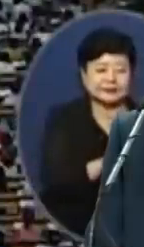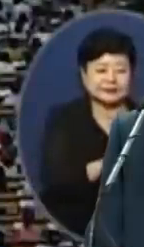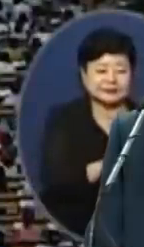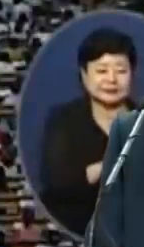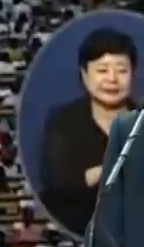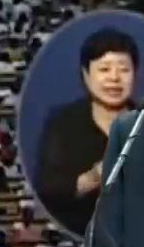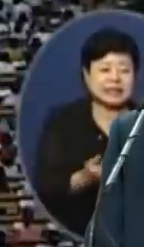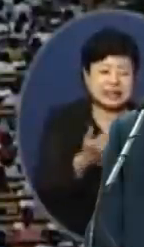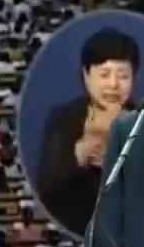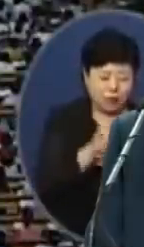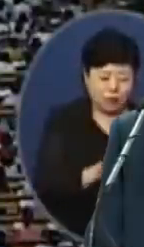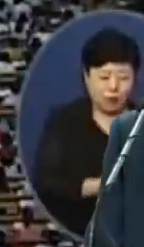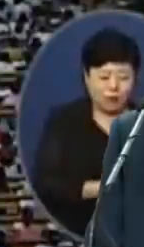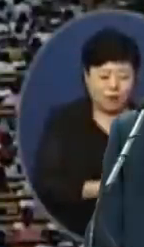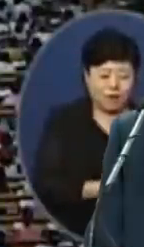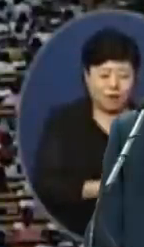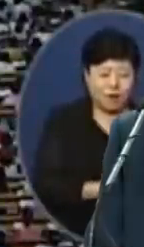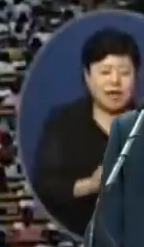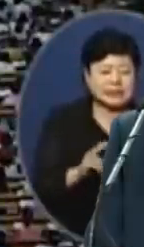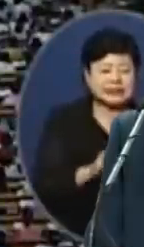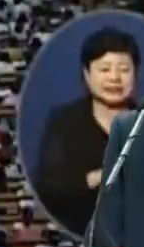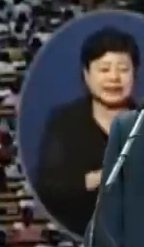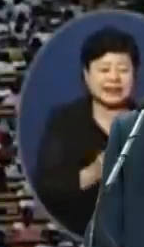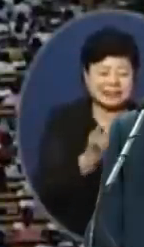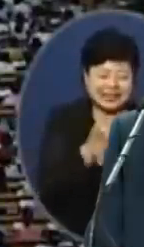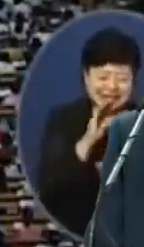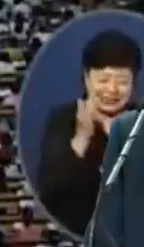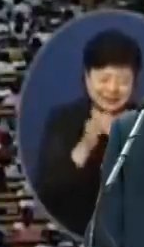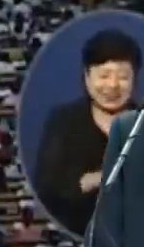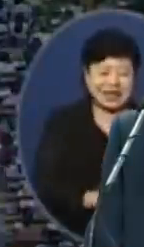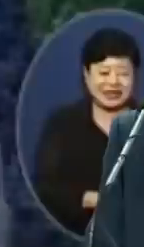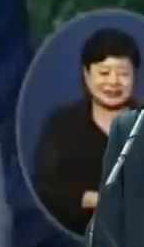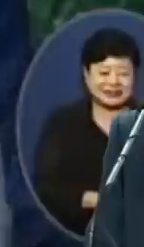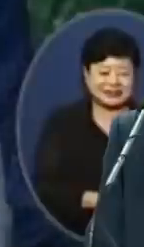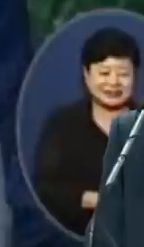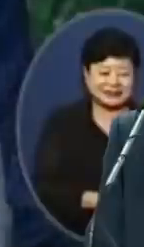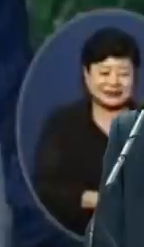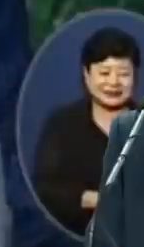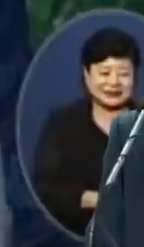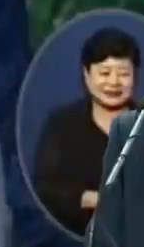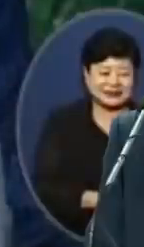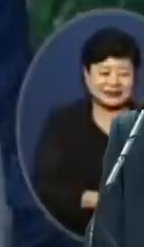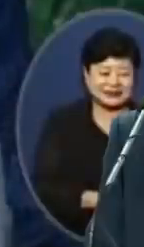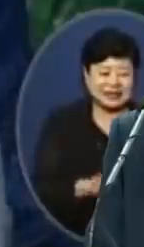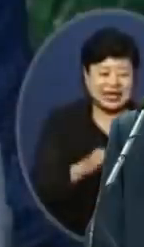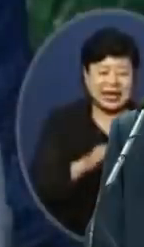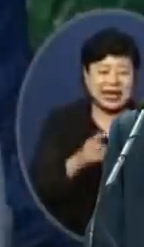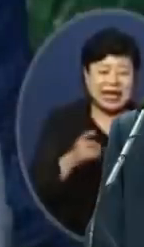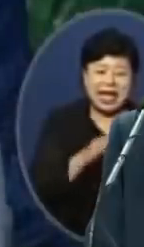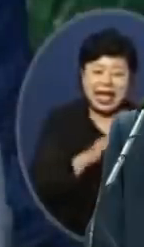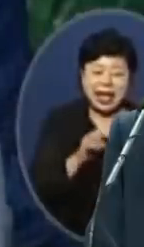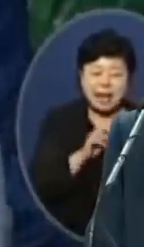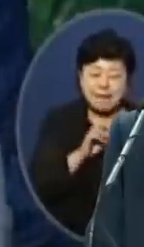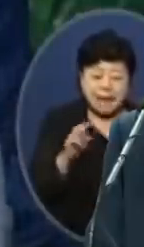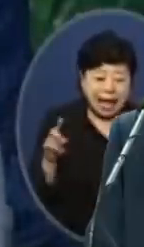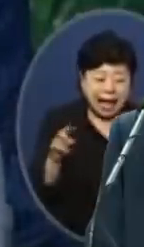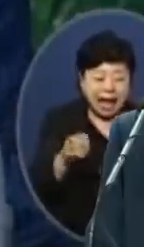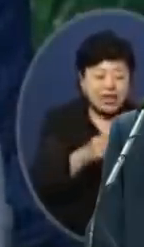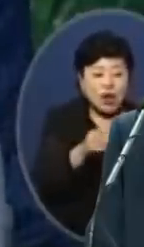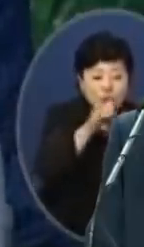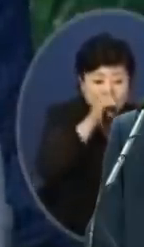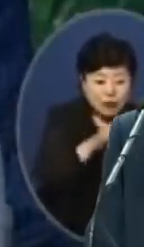넘치게 일어나고 기적이 생겨나는 것입니다. 아마 레마를 체험한 사람이 많이 있을